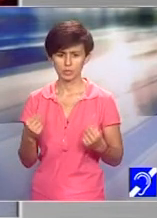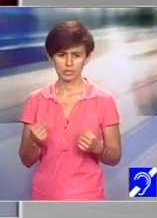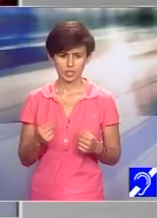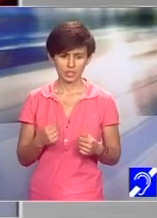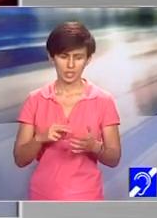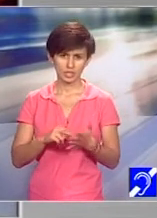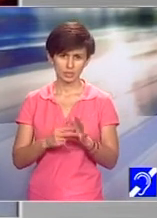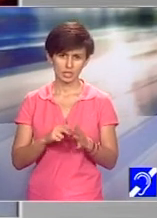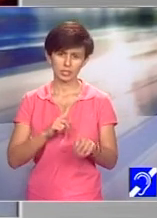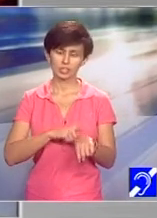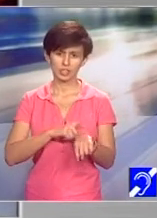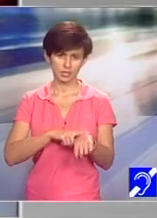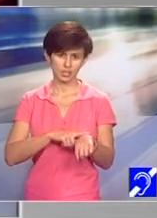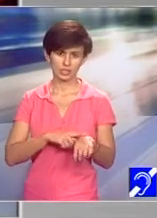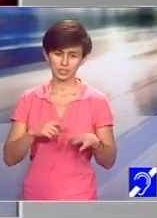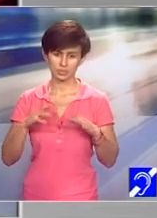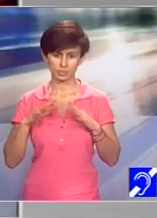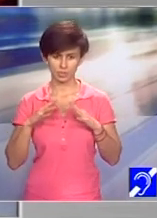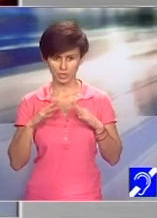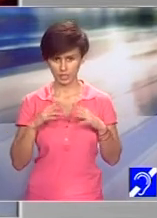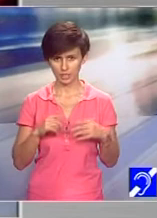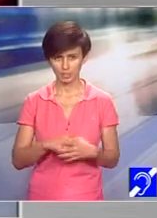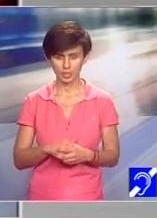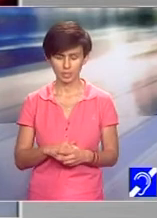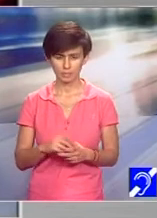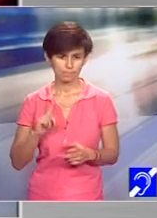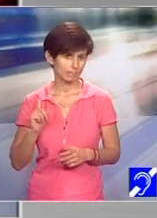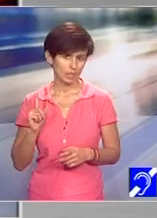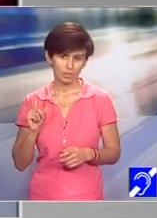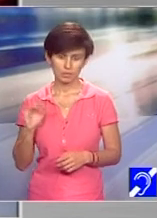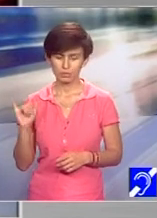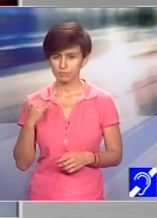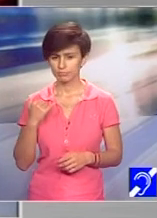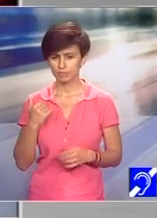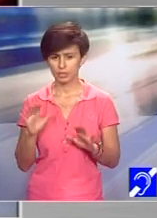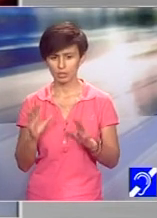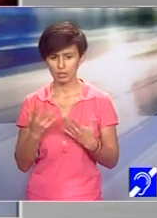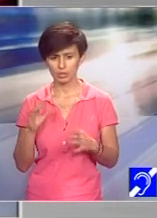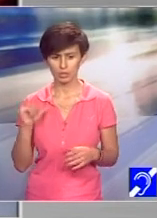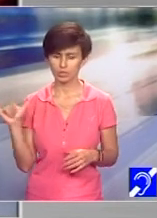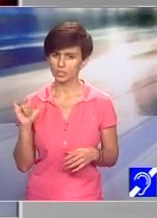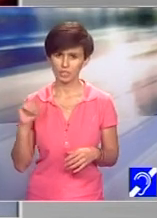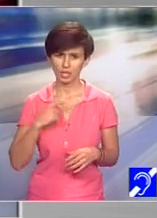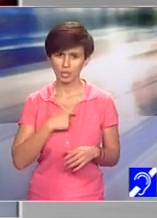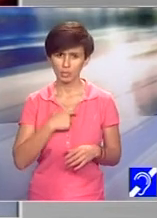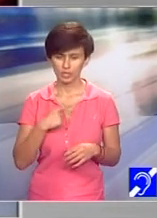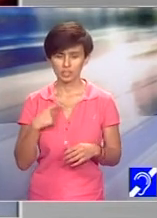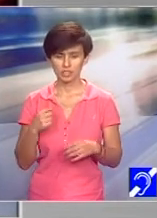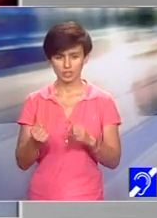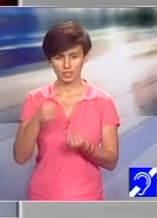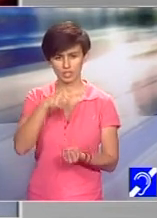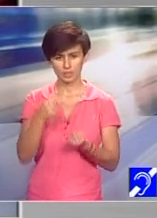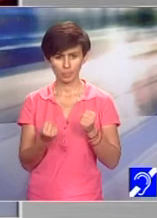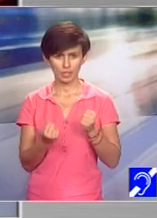timpul lui liber. Nu oricine se poate urca pe acea mașină de urgență. Vă garantez că orice ambulanțier, șofer, poate lucra